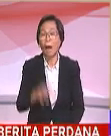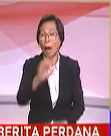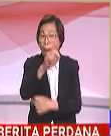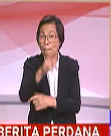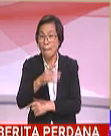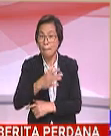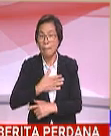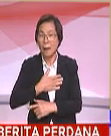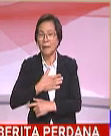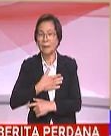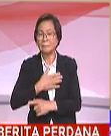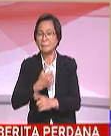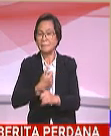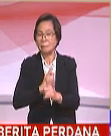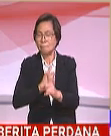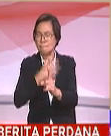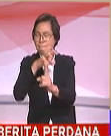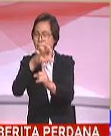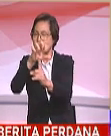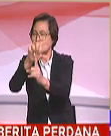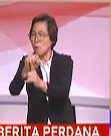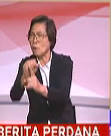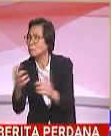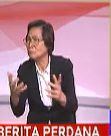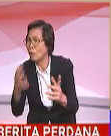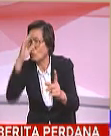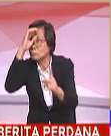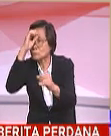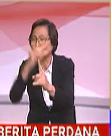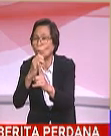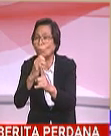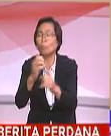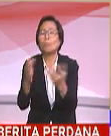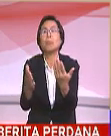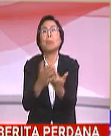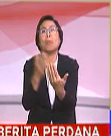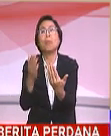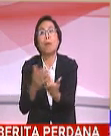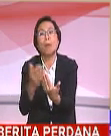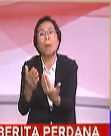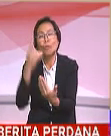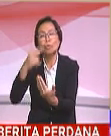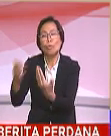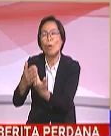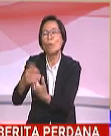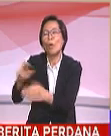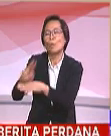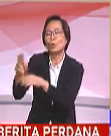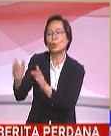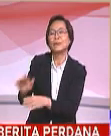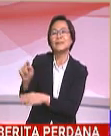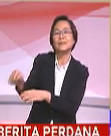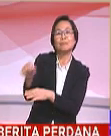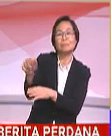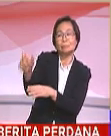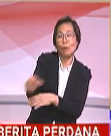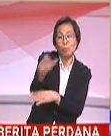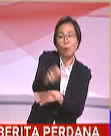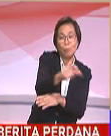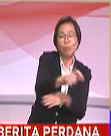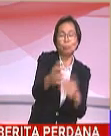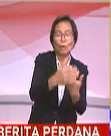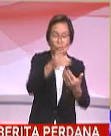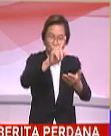Aplikasi My Sales Tracker bertujuan untuk memberikan kemudahan kepada pengguna untuk membuat